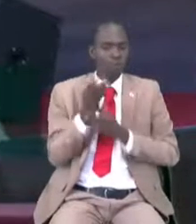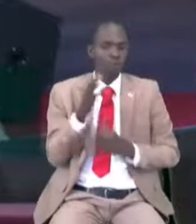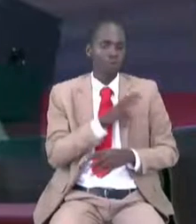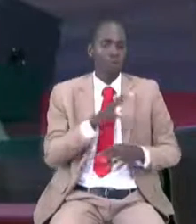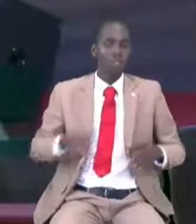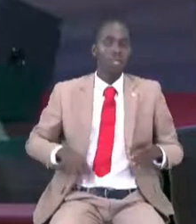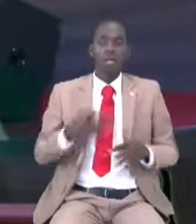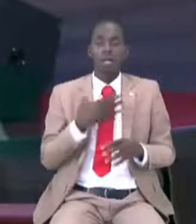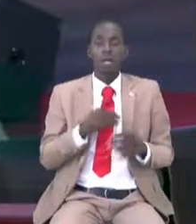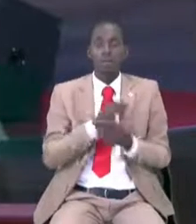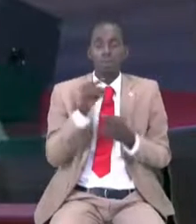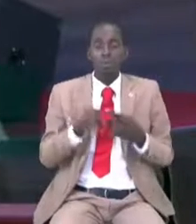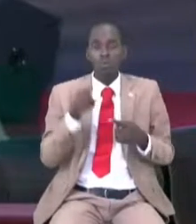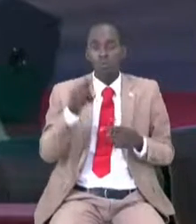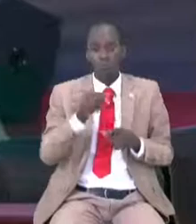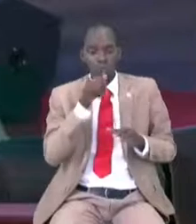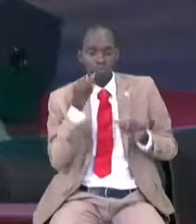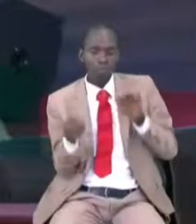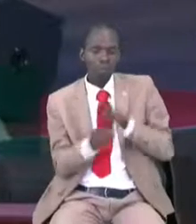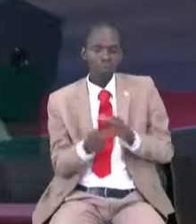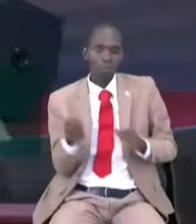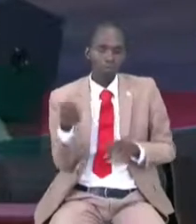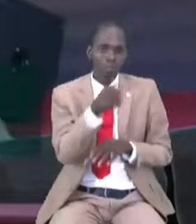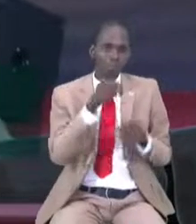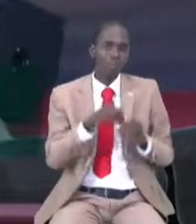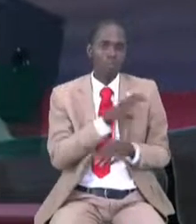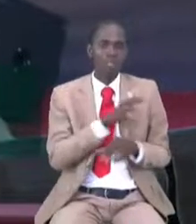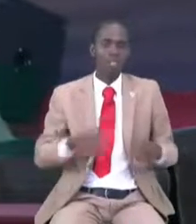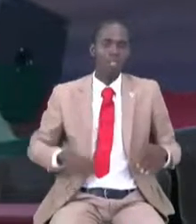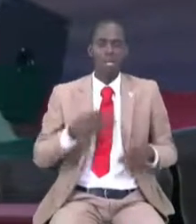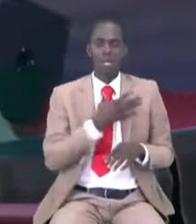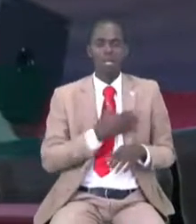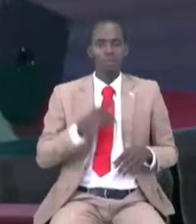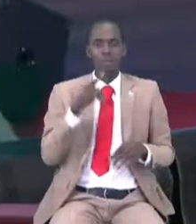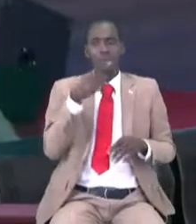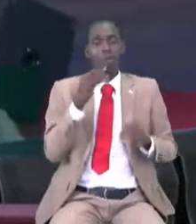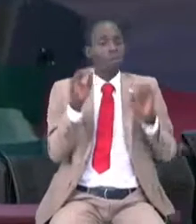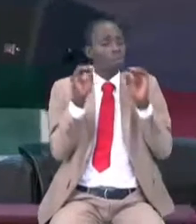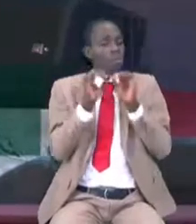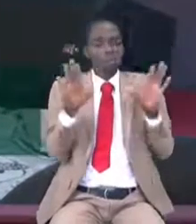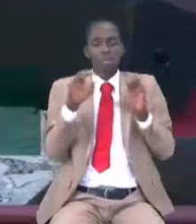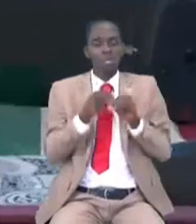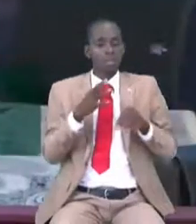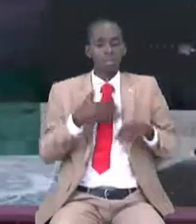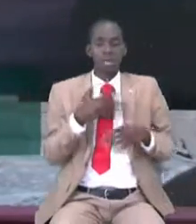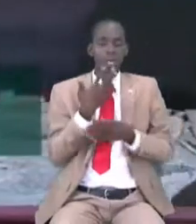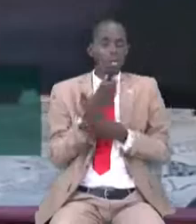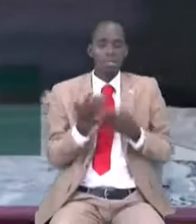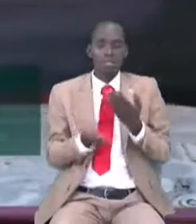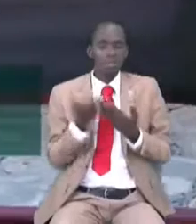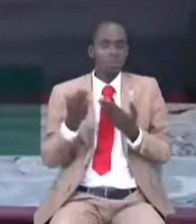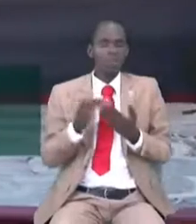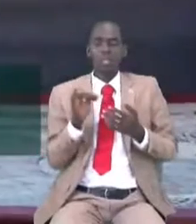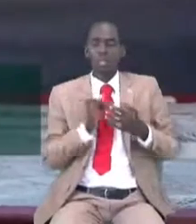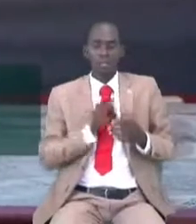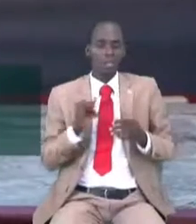rien dans ma main, simplement je m'accroche à la croix. Christ et Christ seul peut me